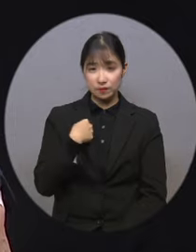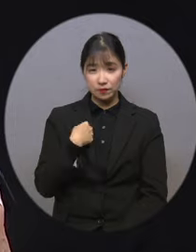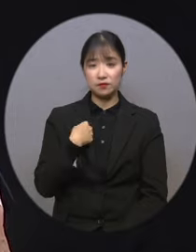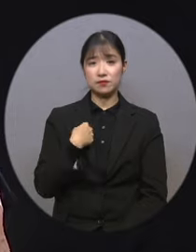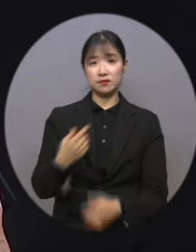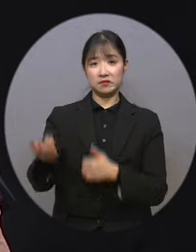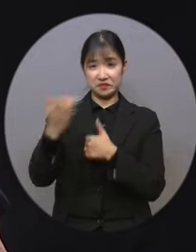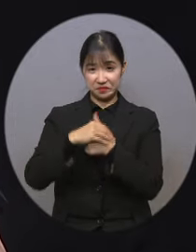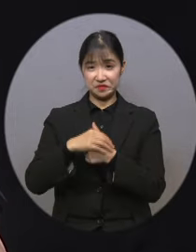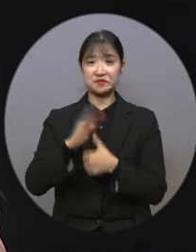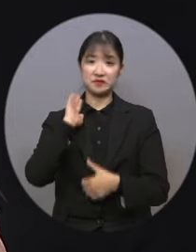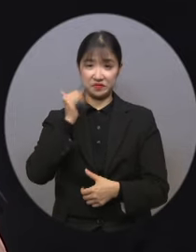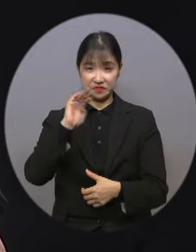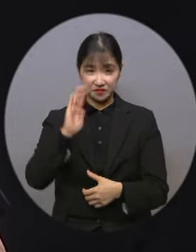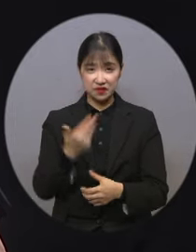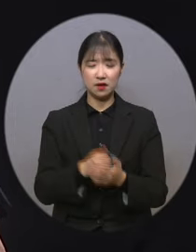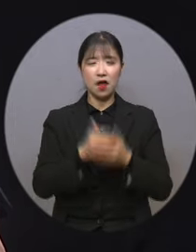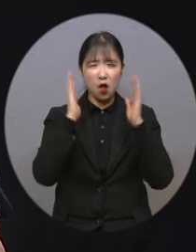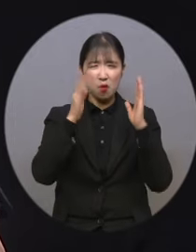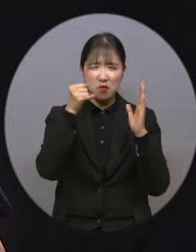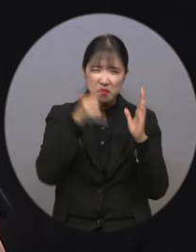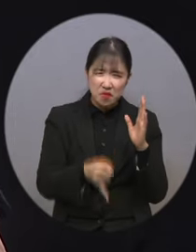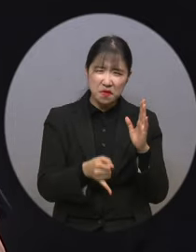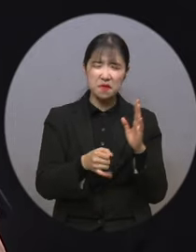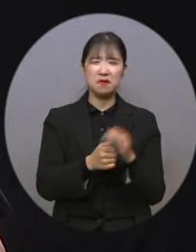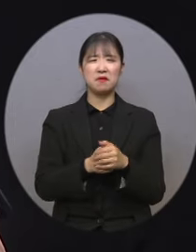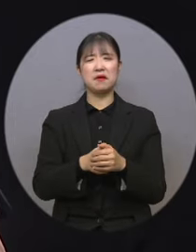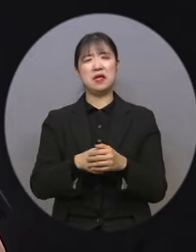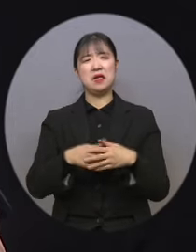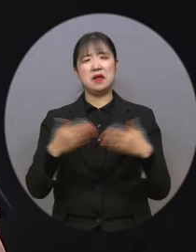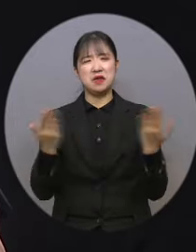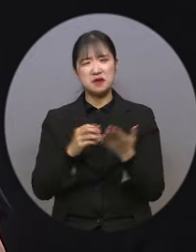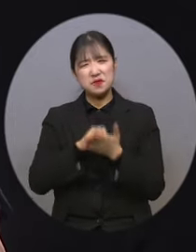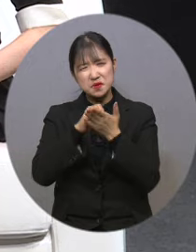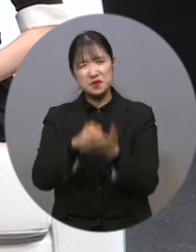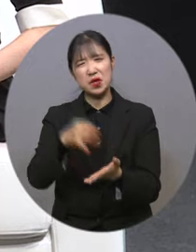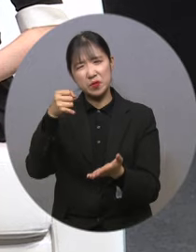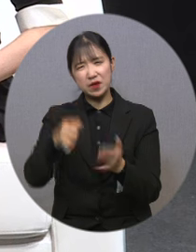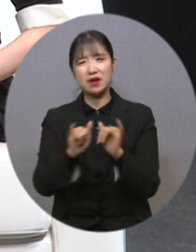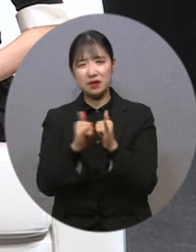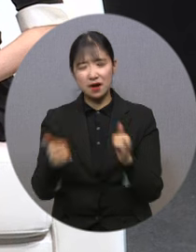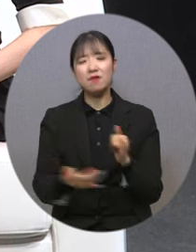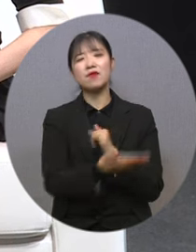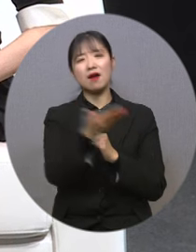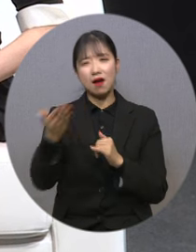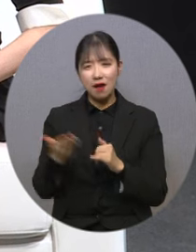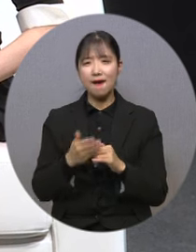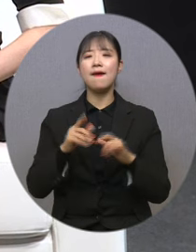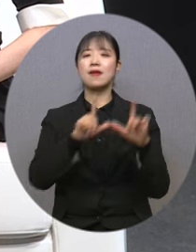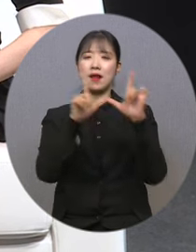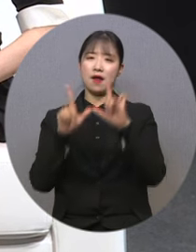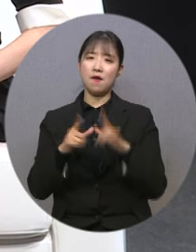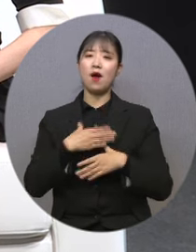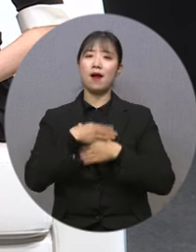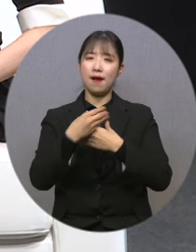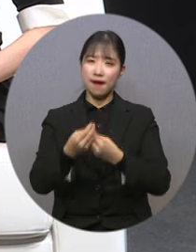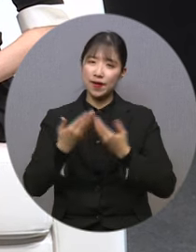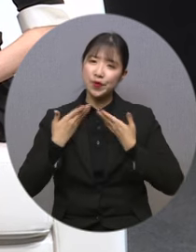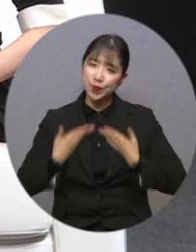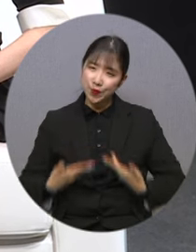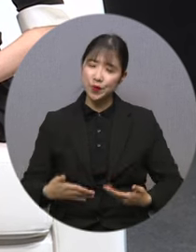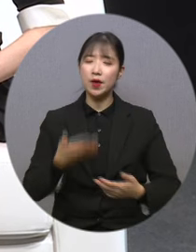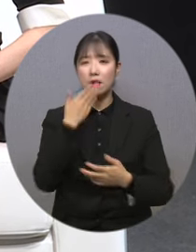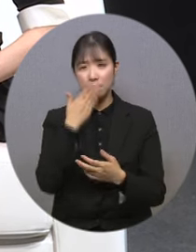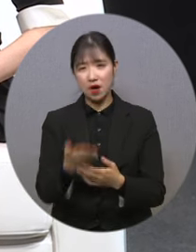공부 못하는 자식 시험에 가서 10번 입사 시험에 떨어지는 자식 다 생활이 안정되어 서 결혼할 수 있어 부부